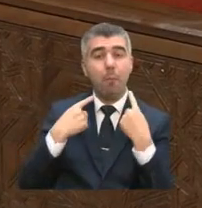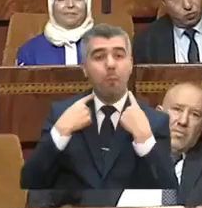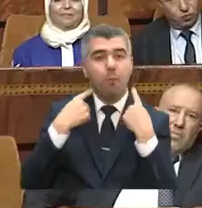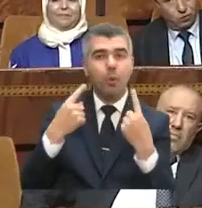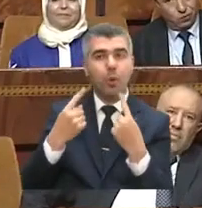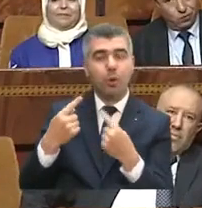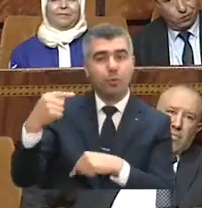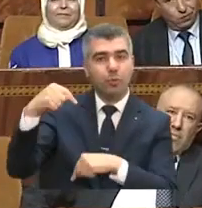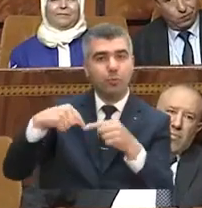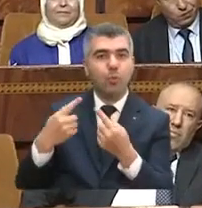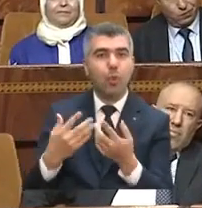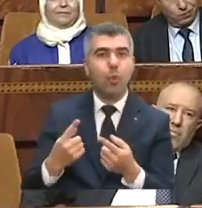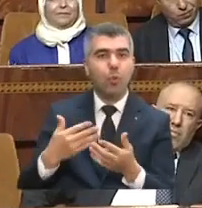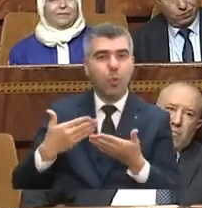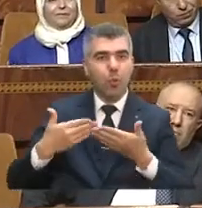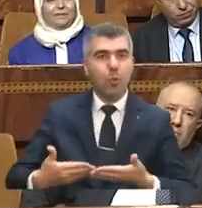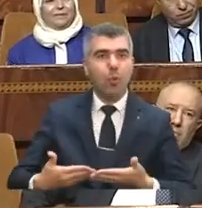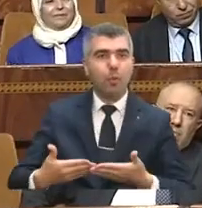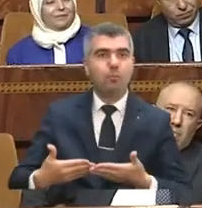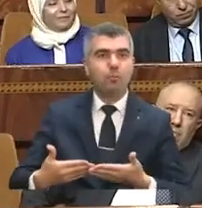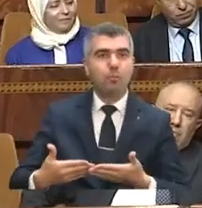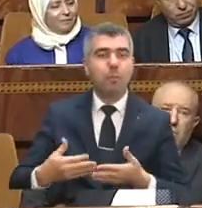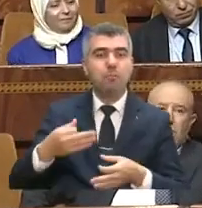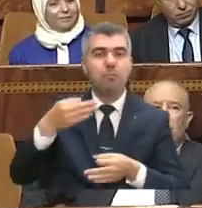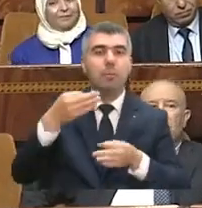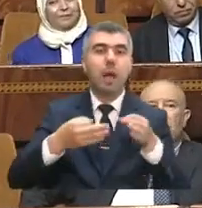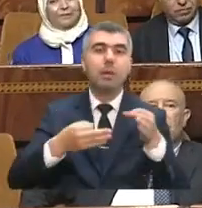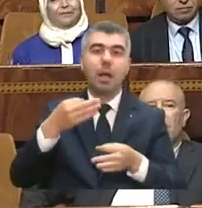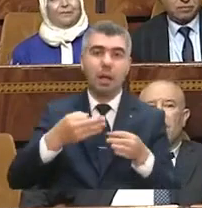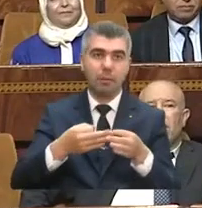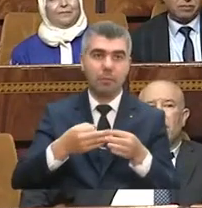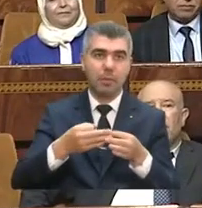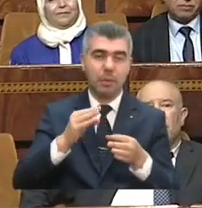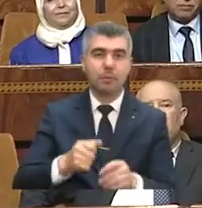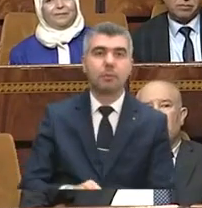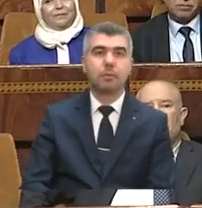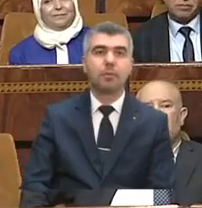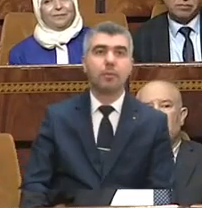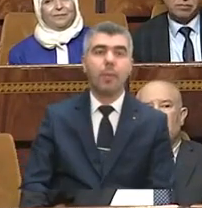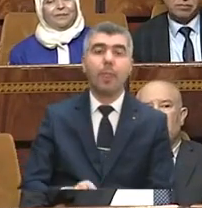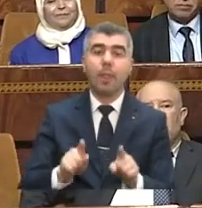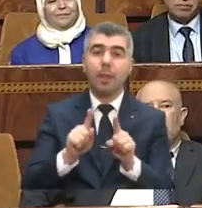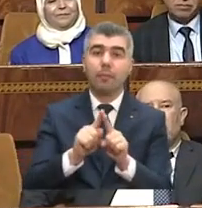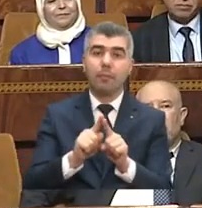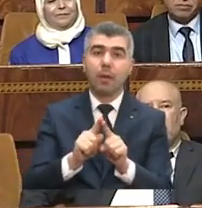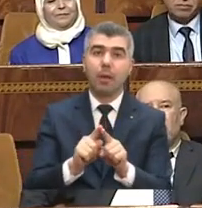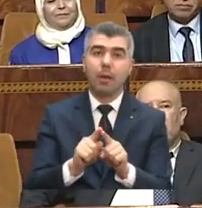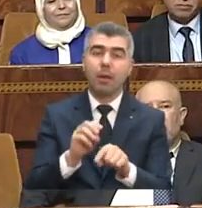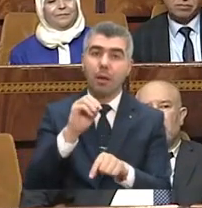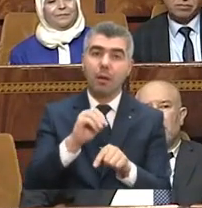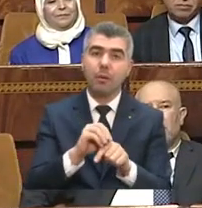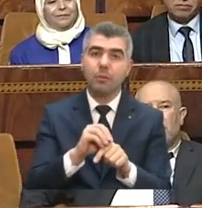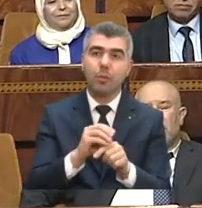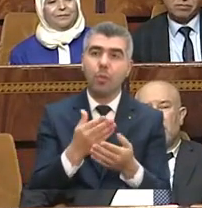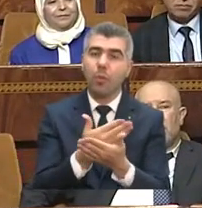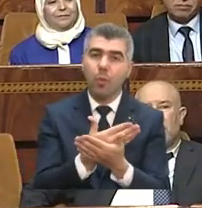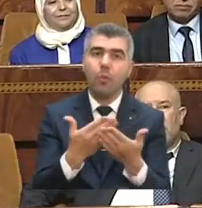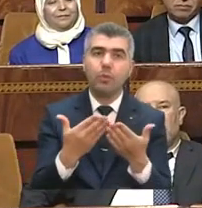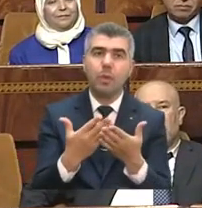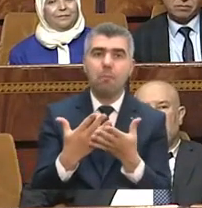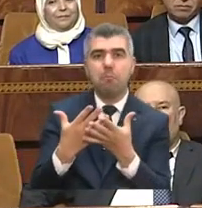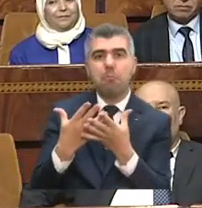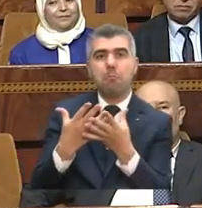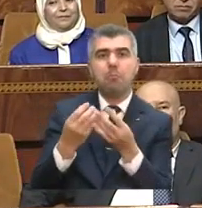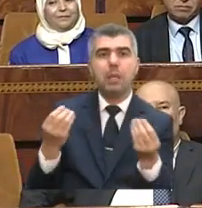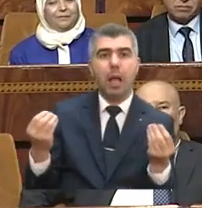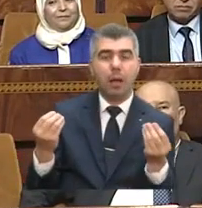اليوم كنحاكموه هو يتابع ولا متابع ومحبوب لدى واحد العدد والملايين